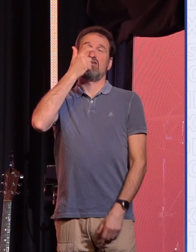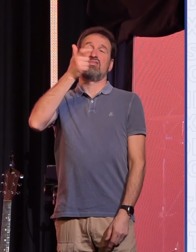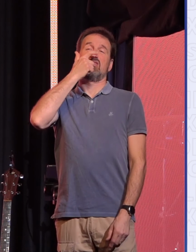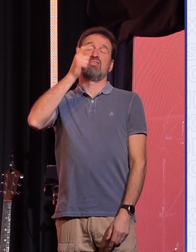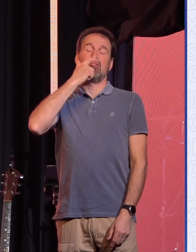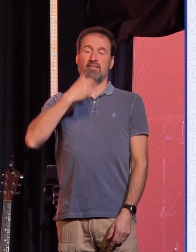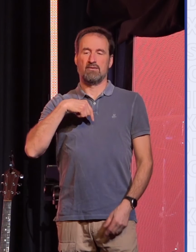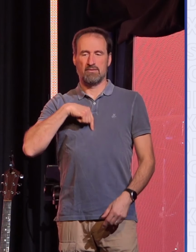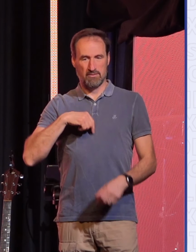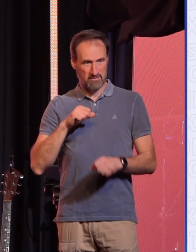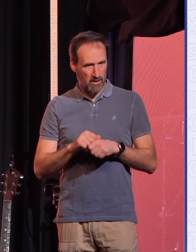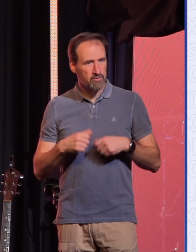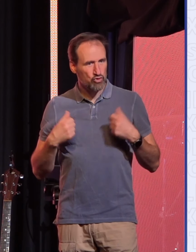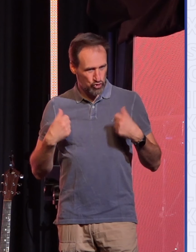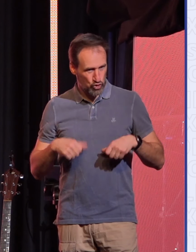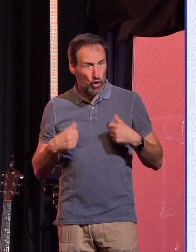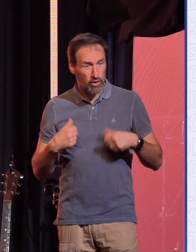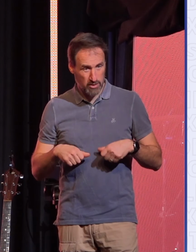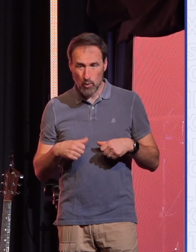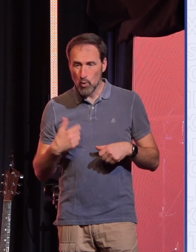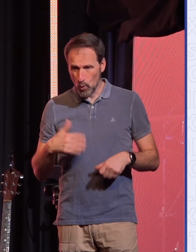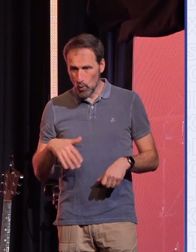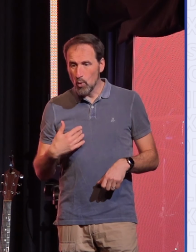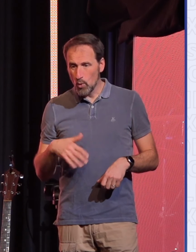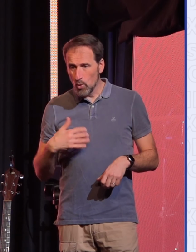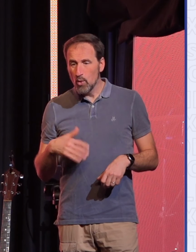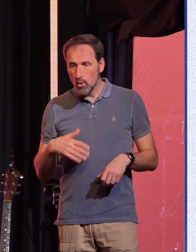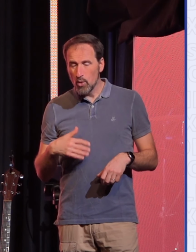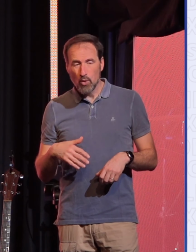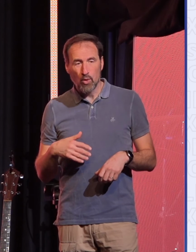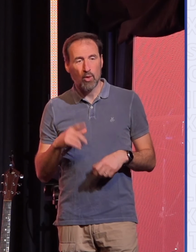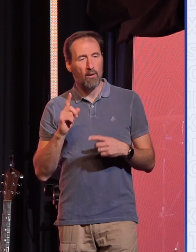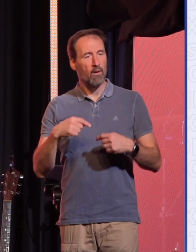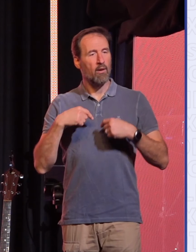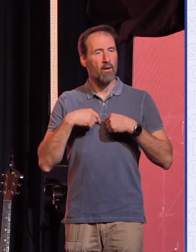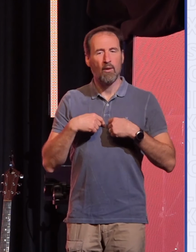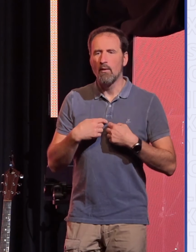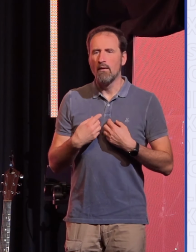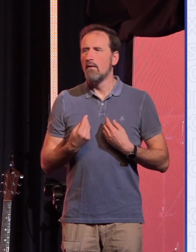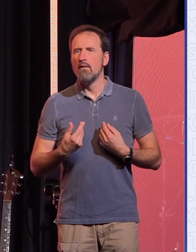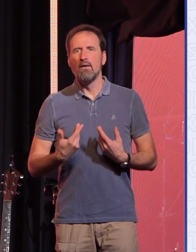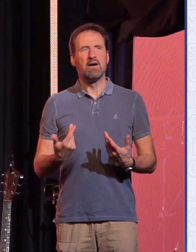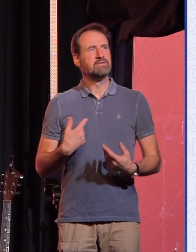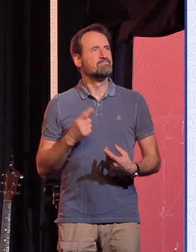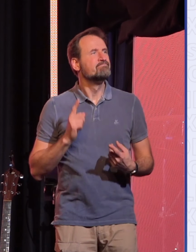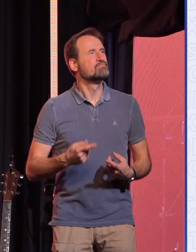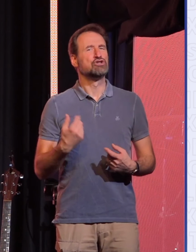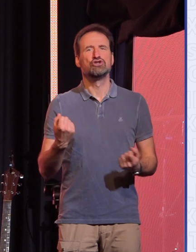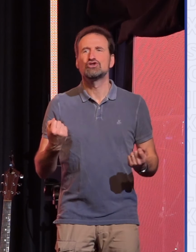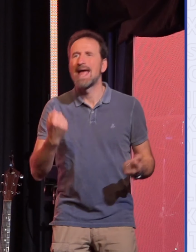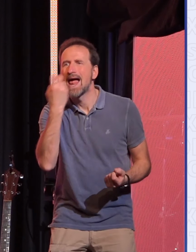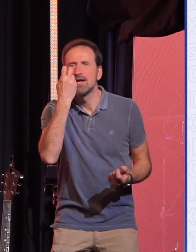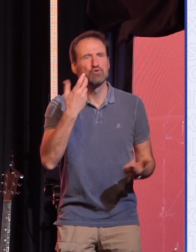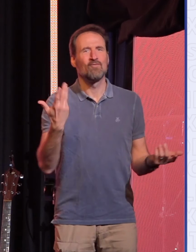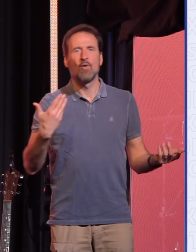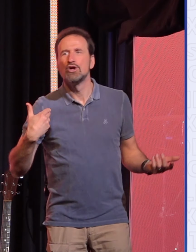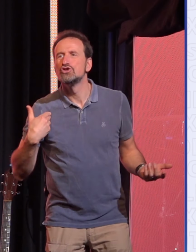einen Menschen ausüben. Und auch echt so ein bisschen in diesen Zug reinkommen, boah, ich brauche jetzt unbedingt eine Freundin, ich muss jetzt unbedingt jemanden